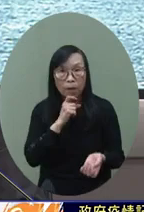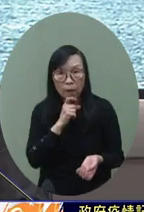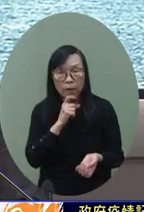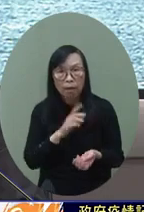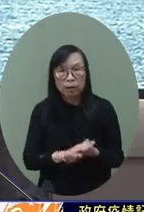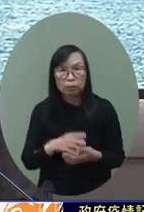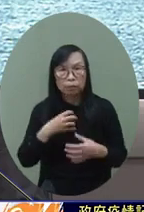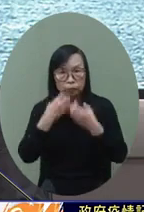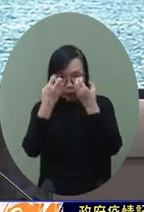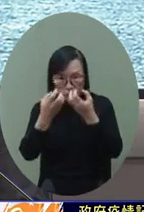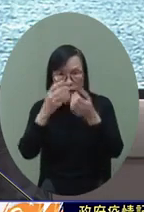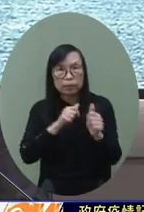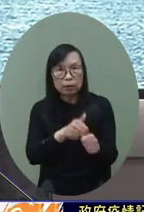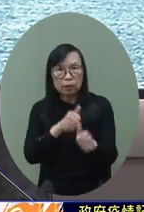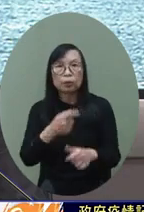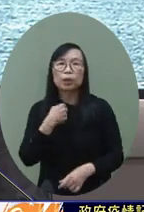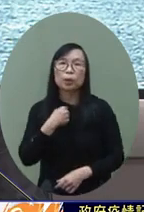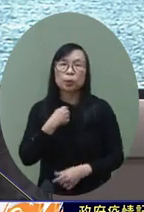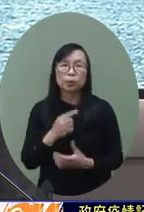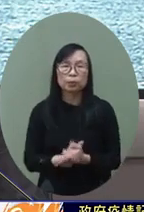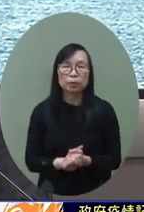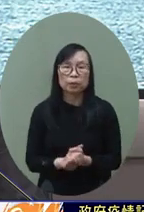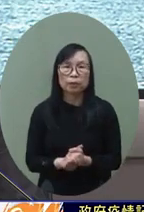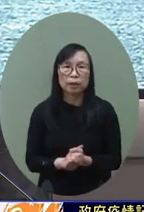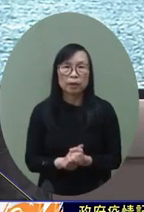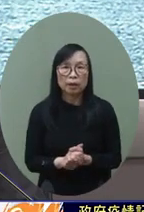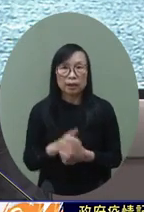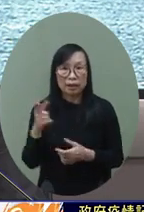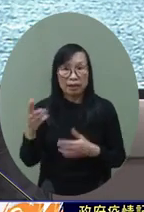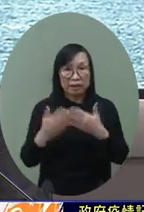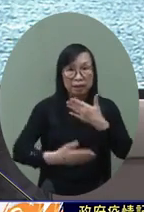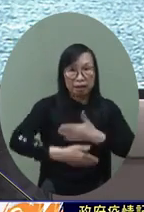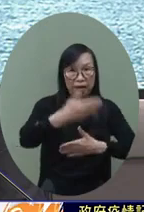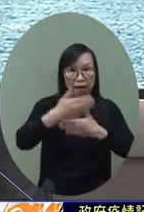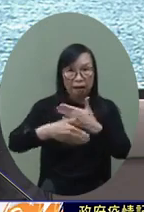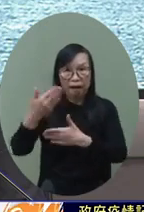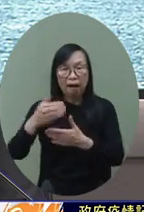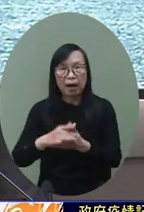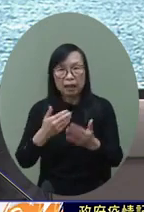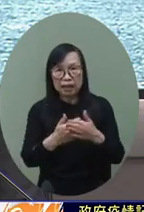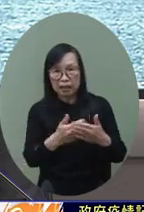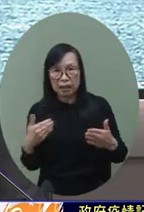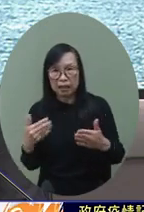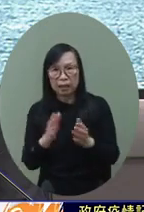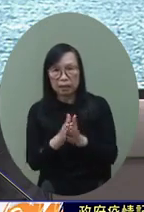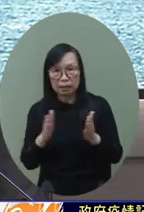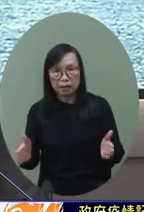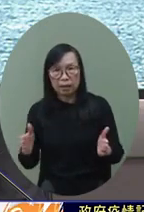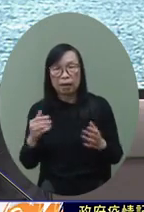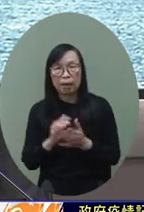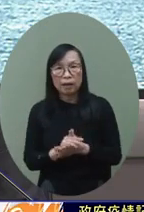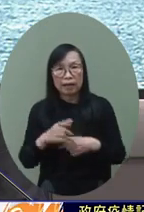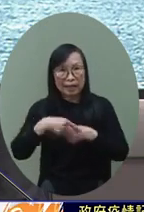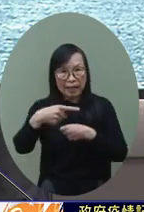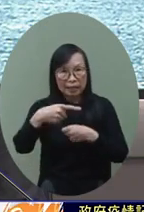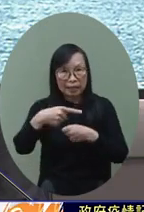係值得關注同埋跟進。咁同埋亦都況且呢個大廈已經喺早一段時間已經完成咗第